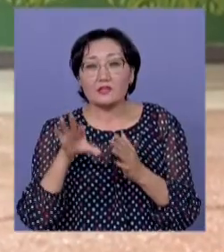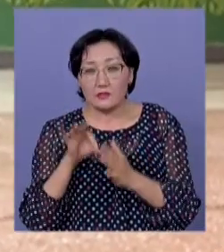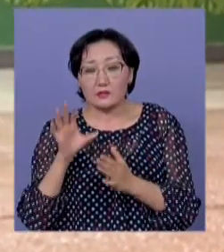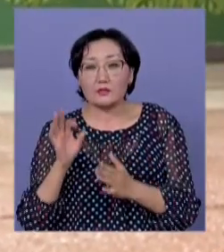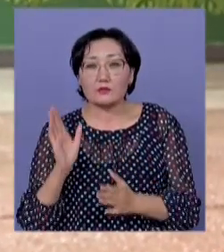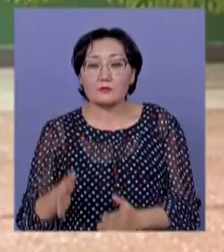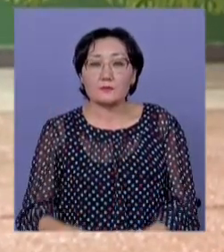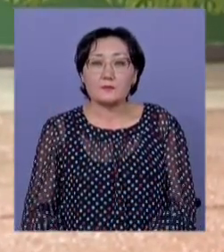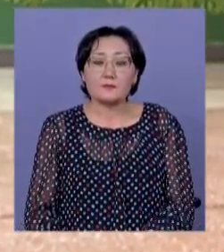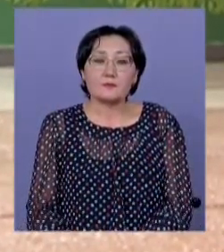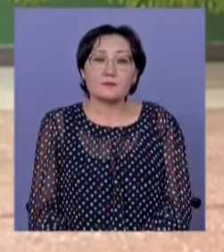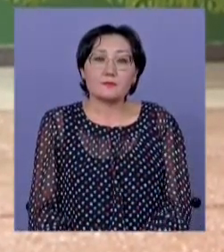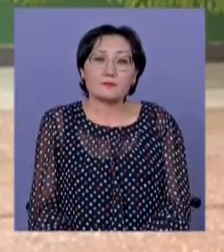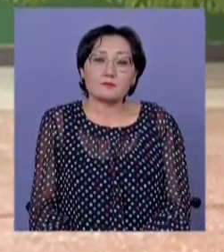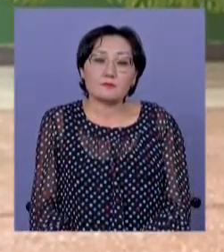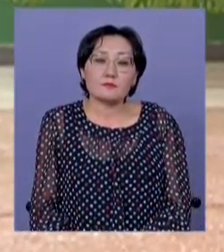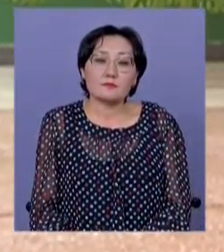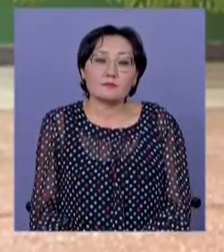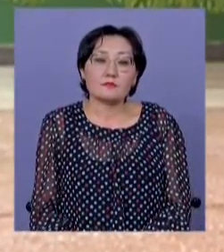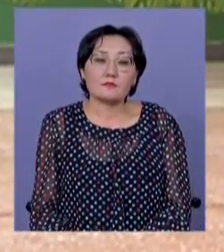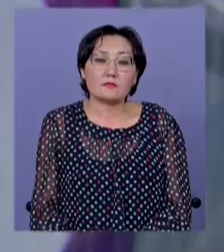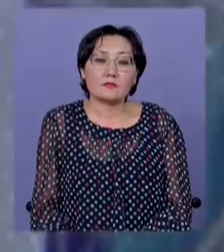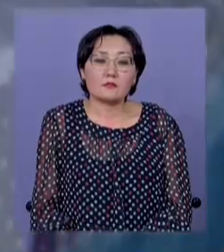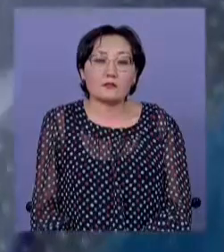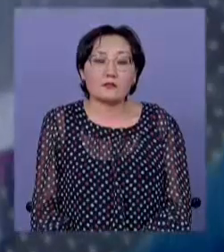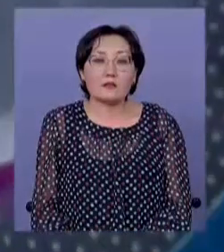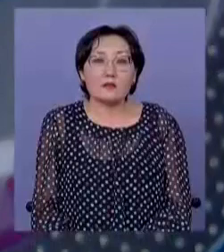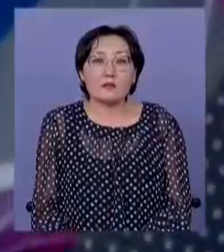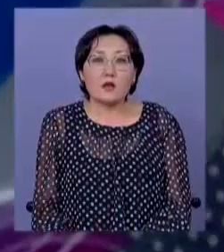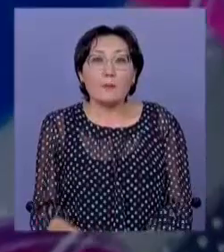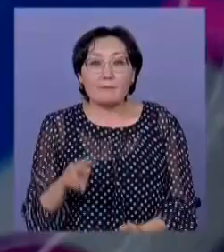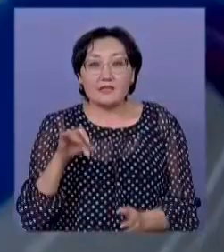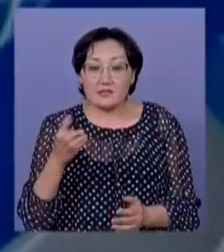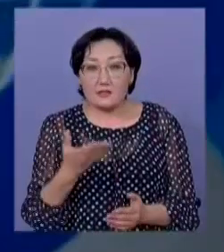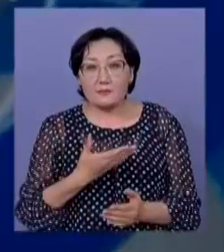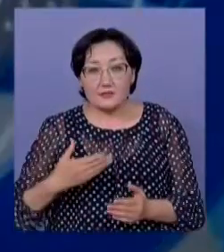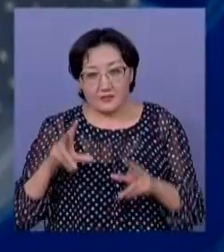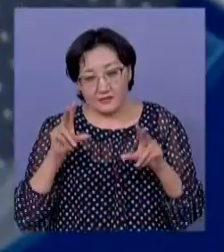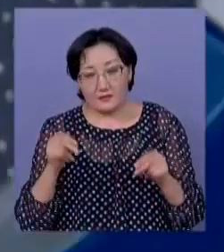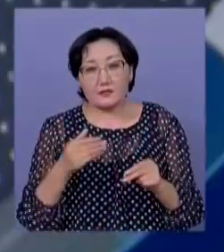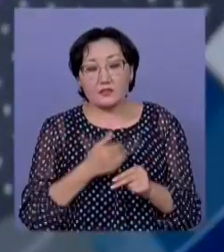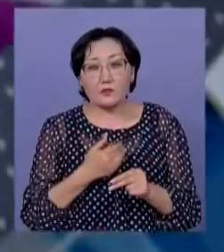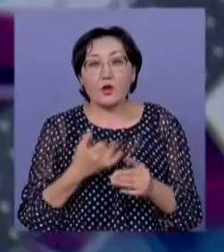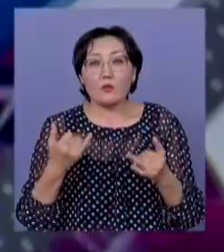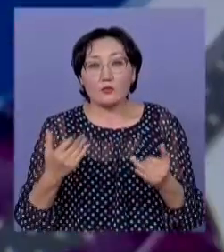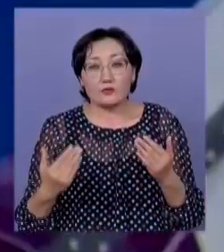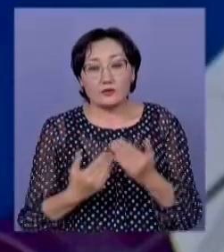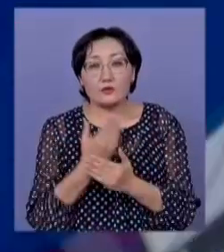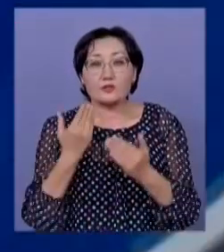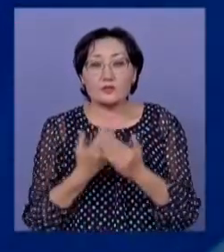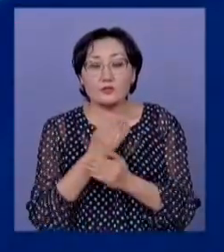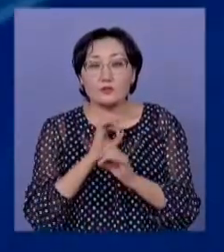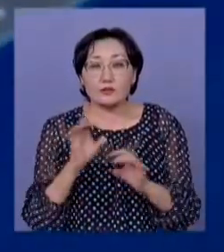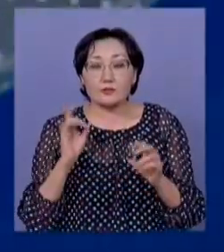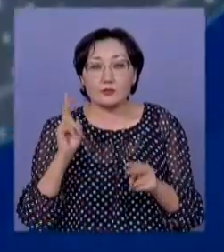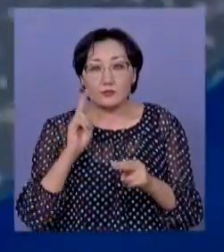Сая Меңдеке, Мұрат Тайжанов, Алматы телеарнасы. Мирасқа біз де сәттілік тілейміз. Бүгінгі хабарымыз осымен тәмәм.